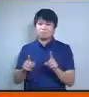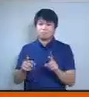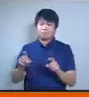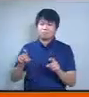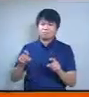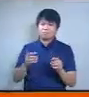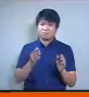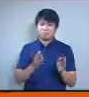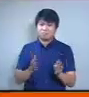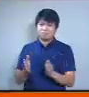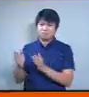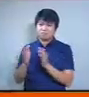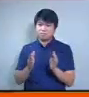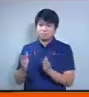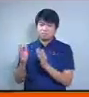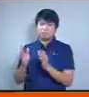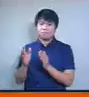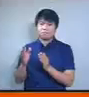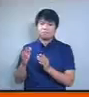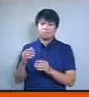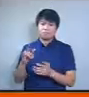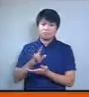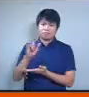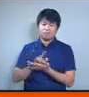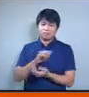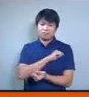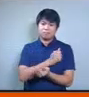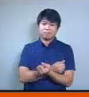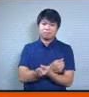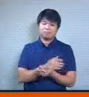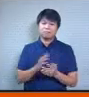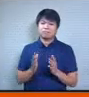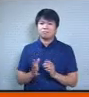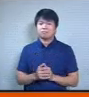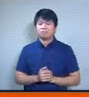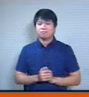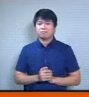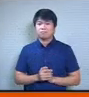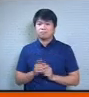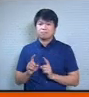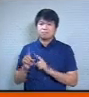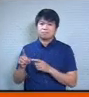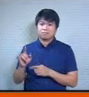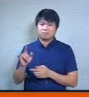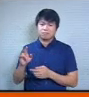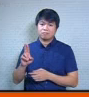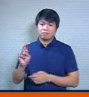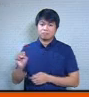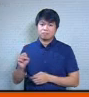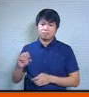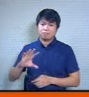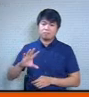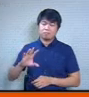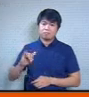pa po with the airport authority. We're entering peak season. So lalong-lalo na papuntang US, Canada, punuan ng